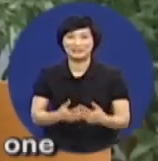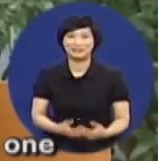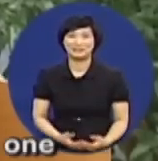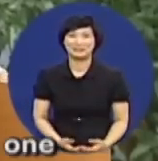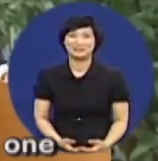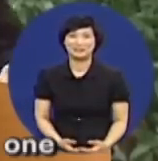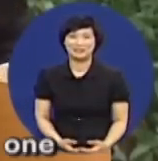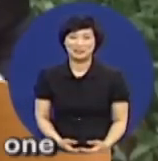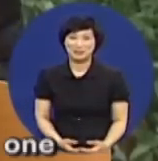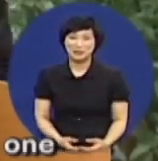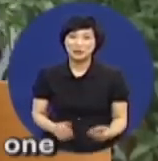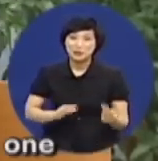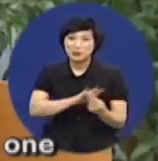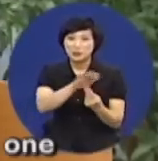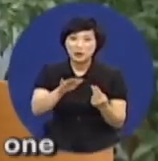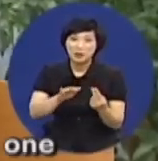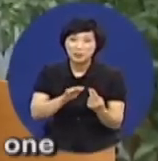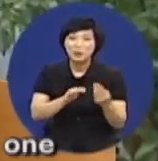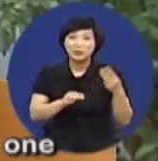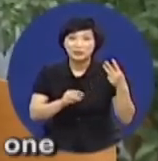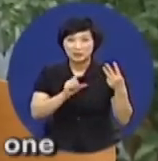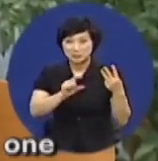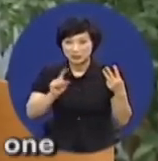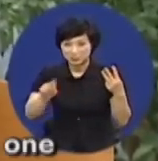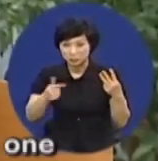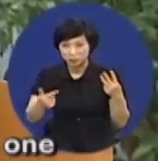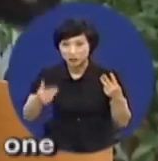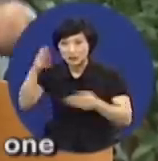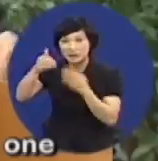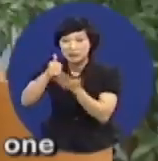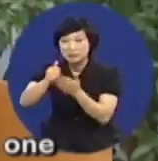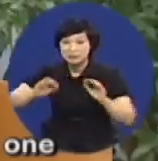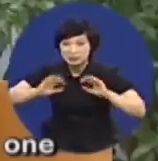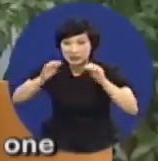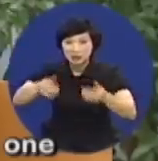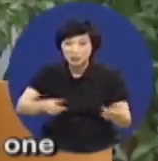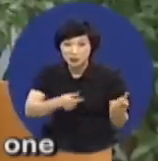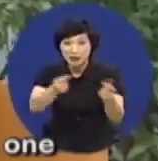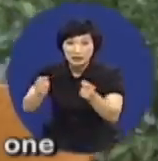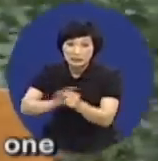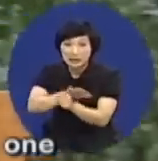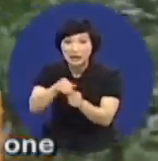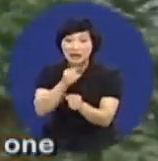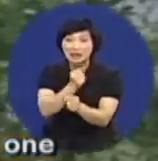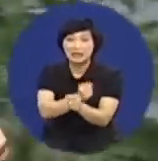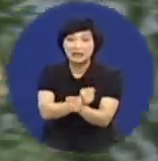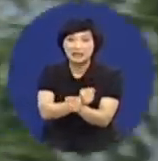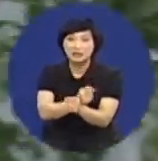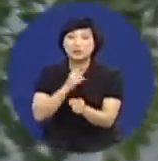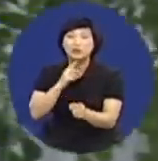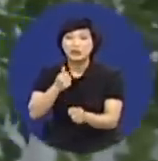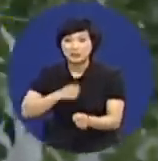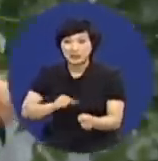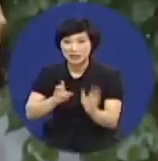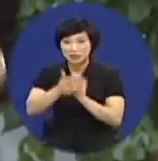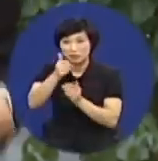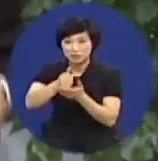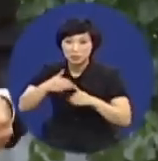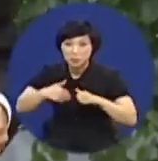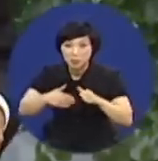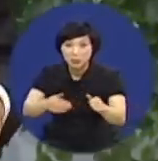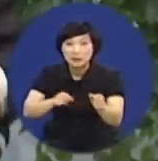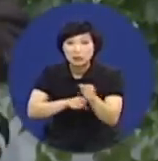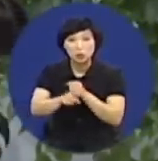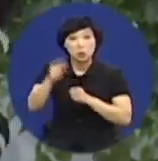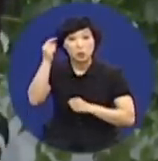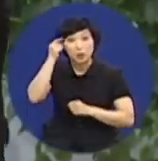満ちておられます。ヨハネの福音書 3-16 には、神は実にその一人子をお与えになったほど